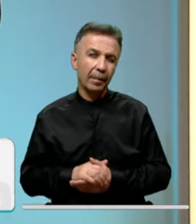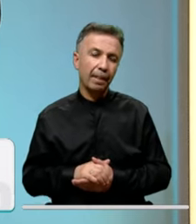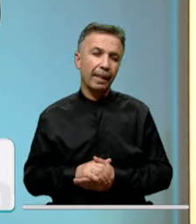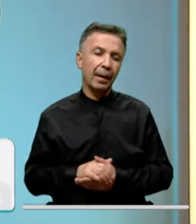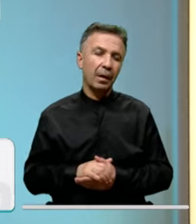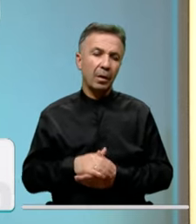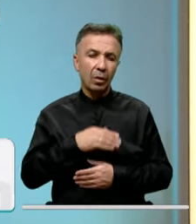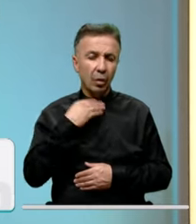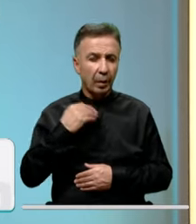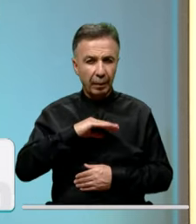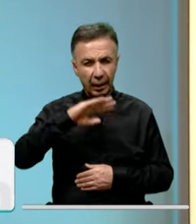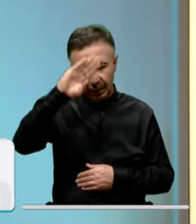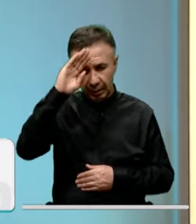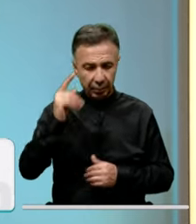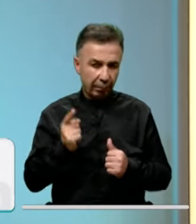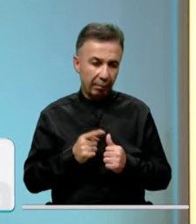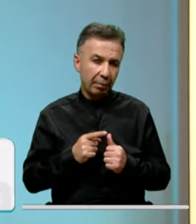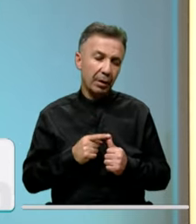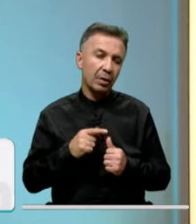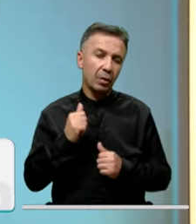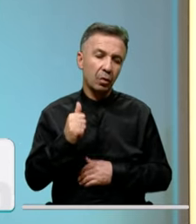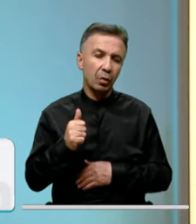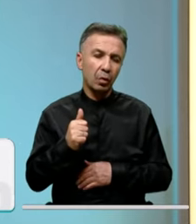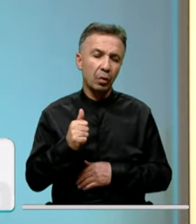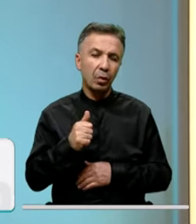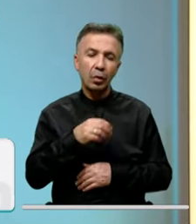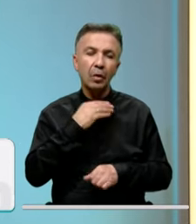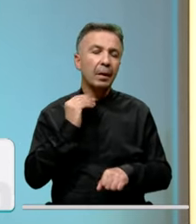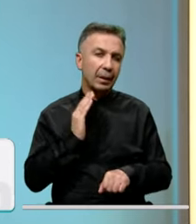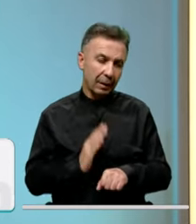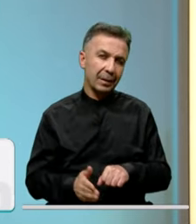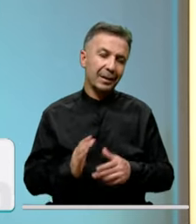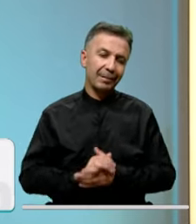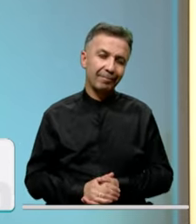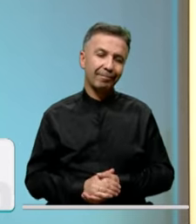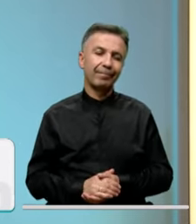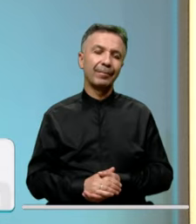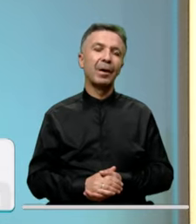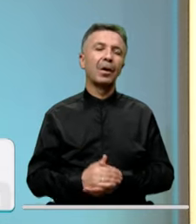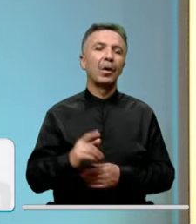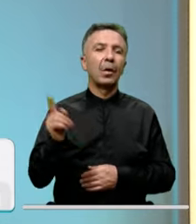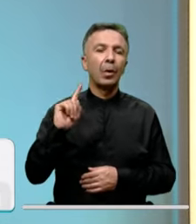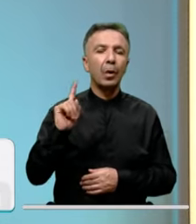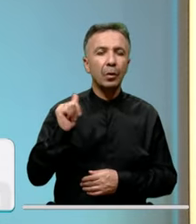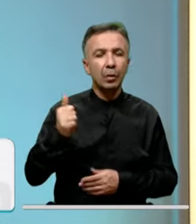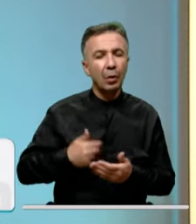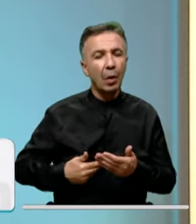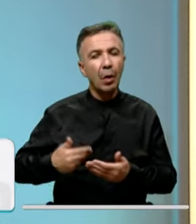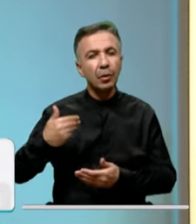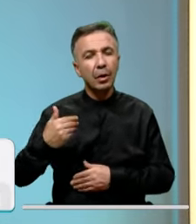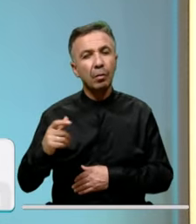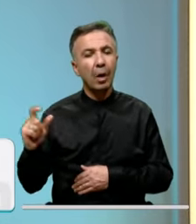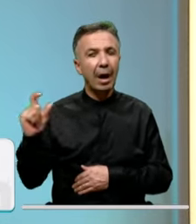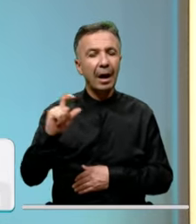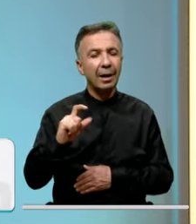Kurban Bayramı'nın birinci günü kurban kesilir. Ne demek? 10 gün önce bu ay